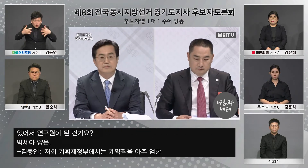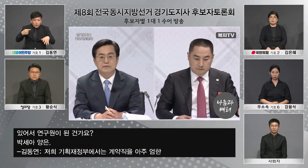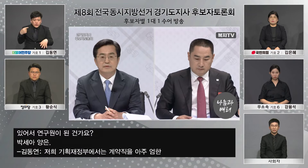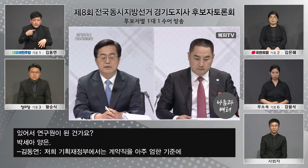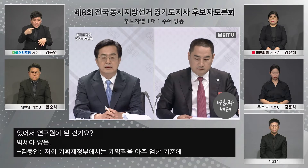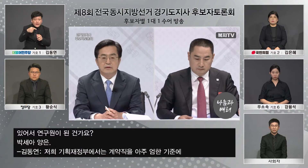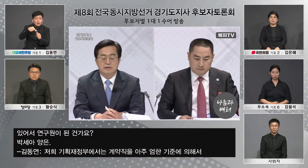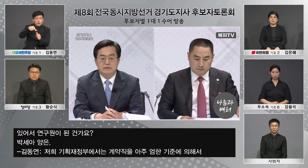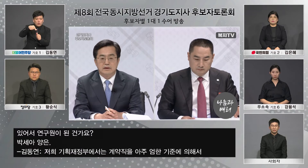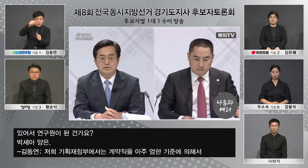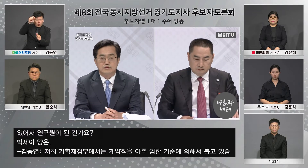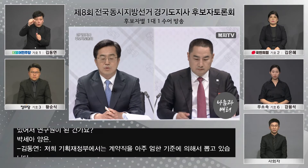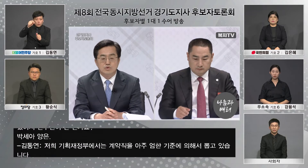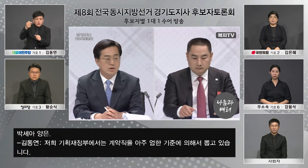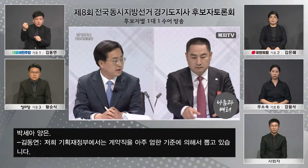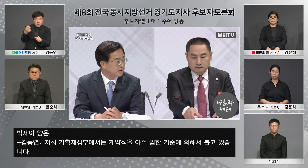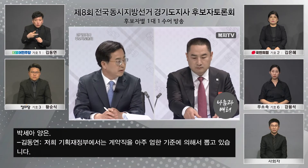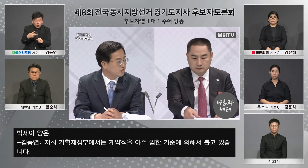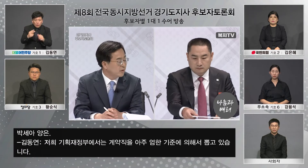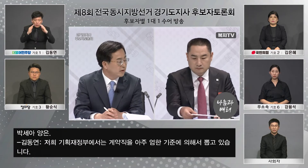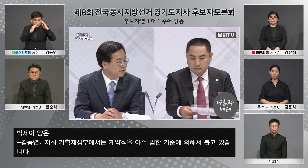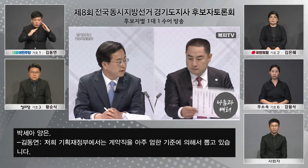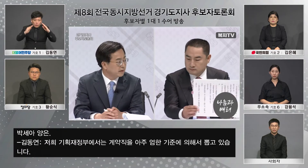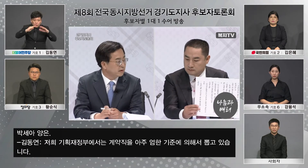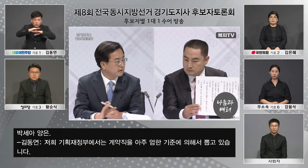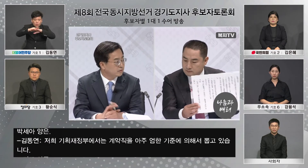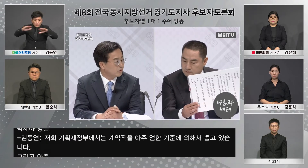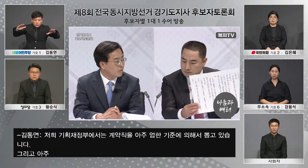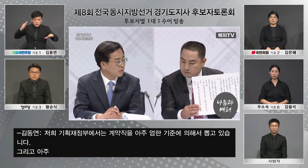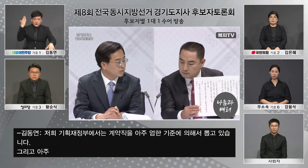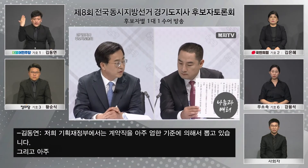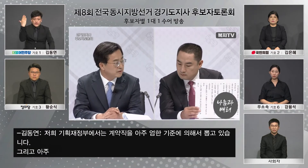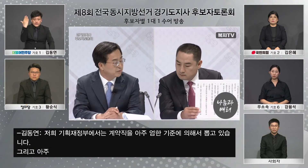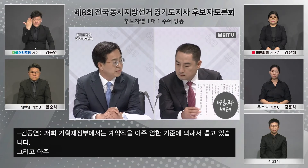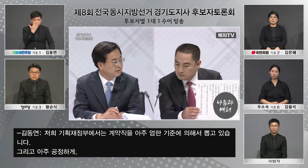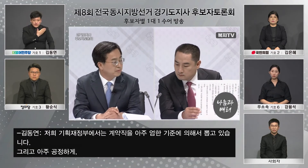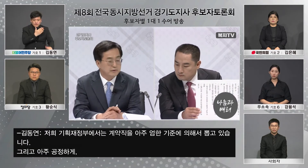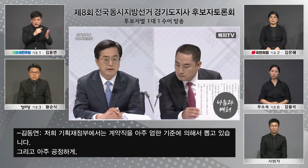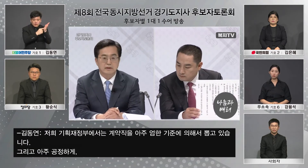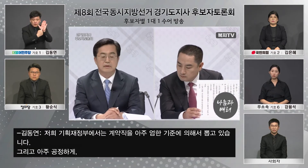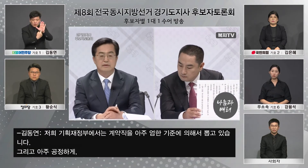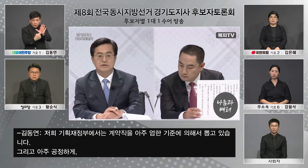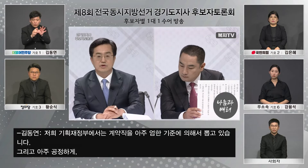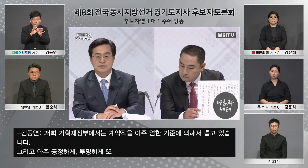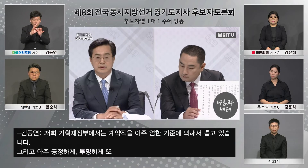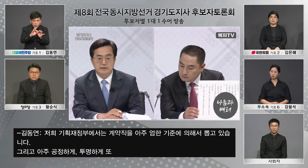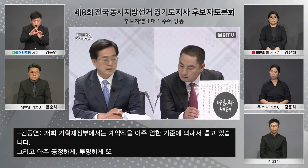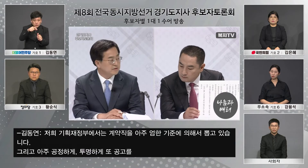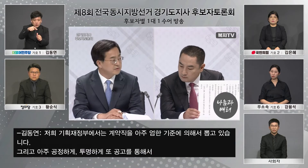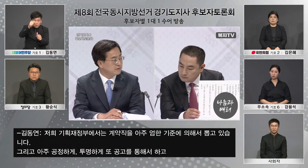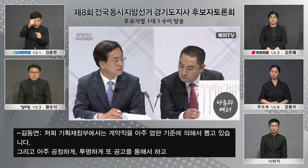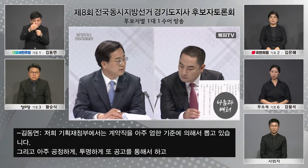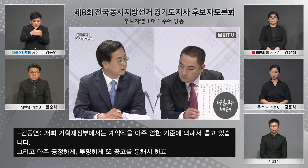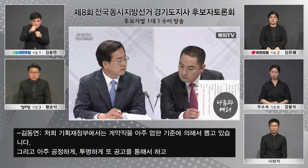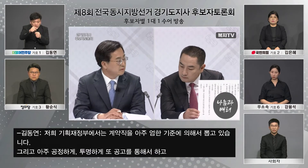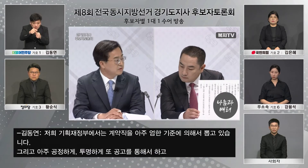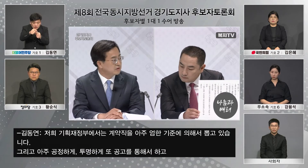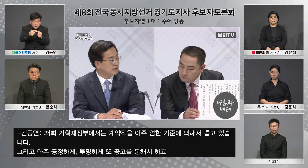그리고 아주 공정하게, 투명하게 또 공고를 통해서 하고 있기 때문에 그 절차에